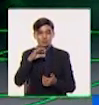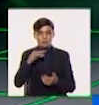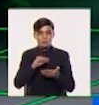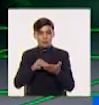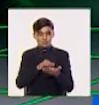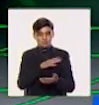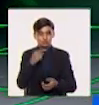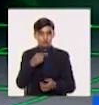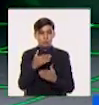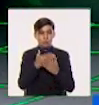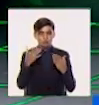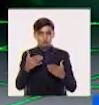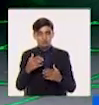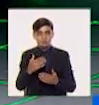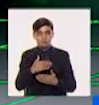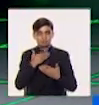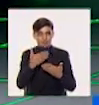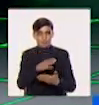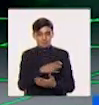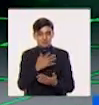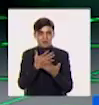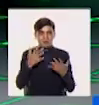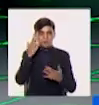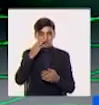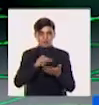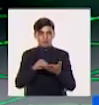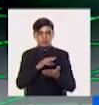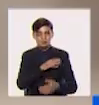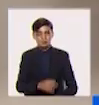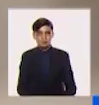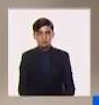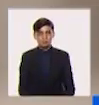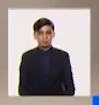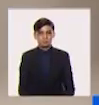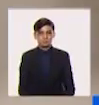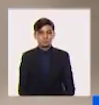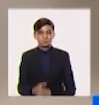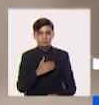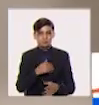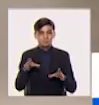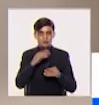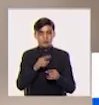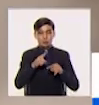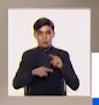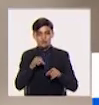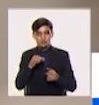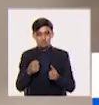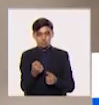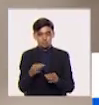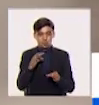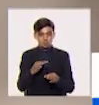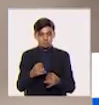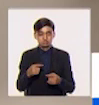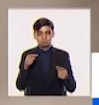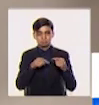мыңдаған адам сауығып кетуін тілеп пікір қалдырып жатыр. Туыс-туысқандарыңызды, жақындарыңызды сақтай жүріңіздер.